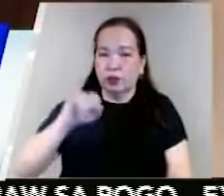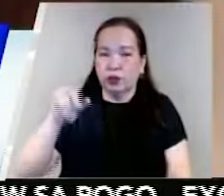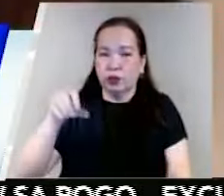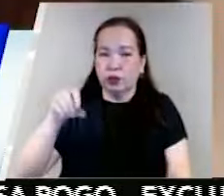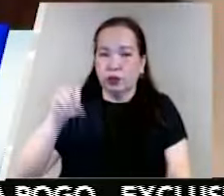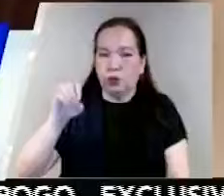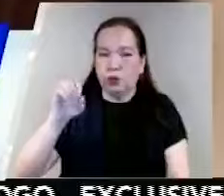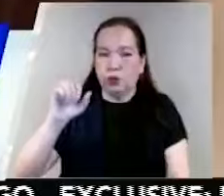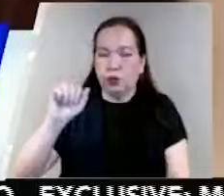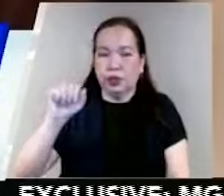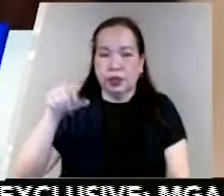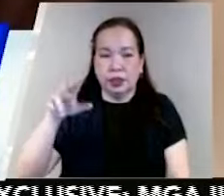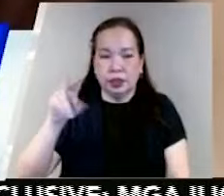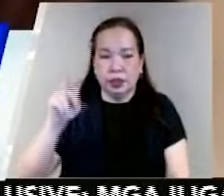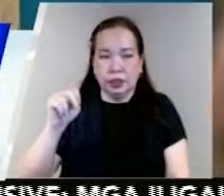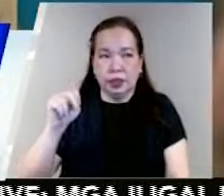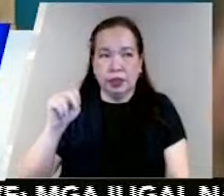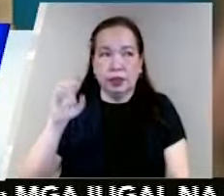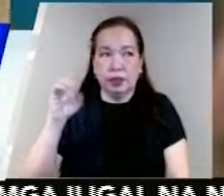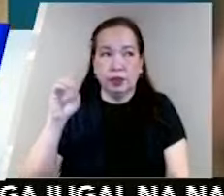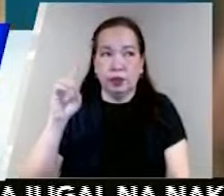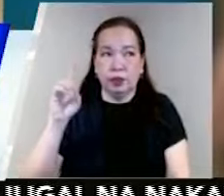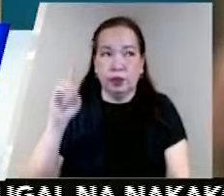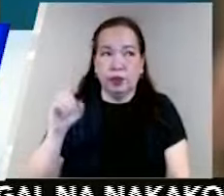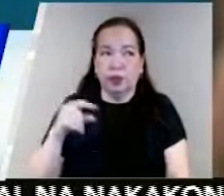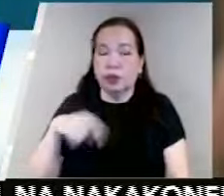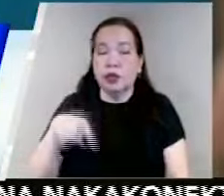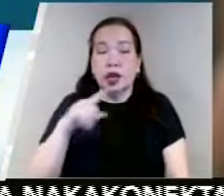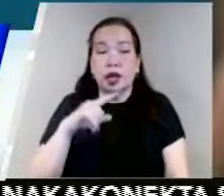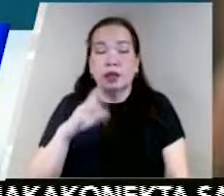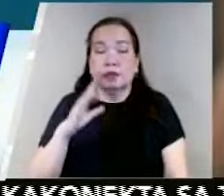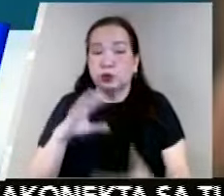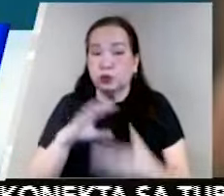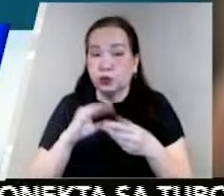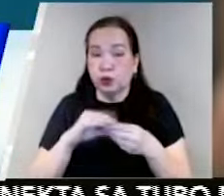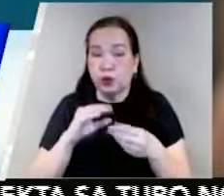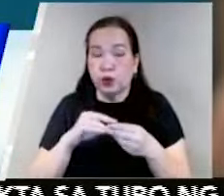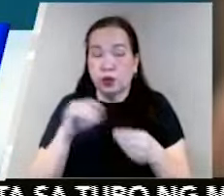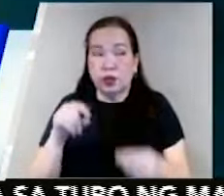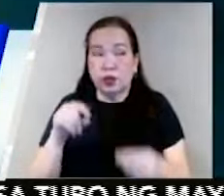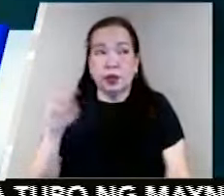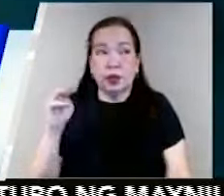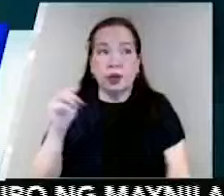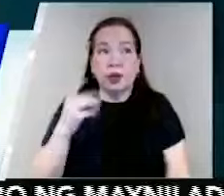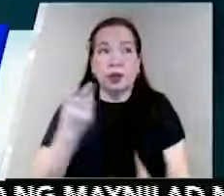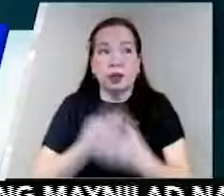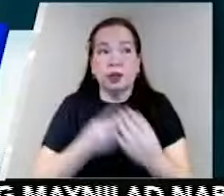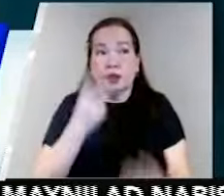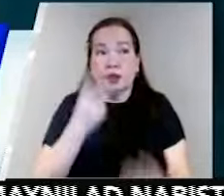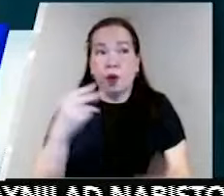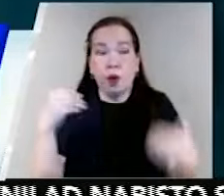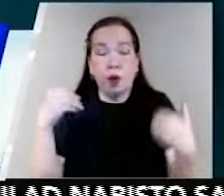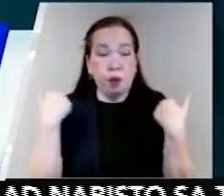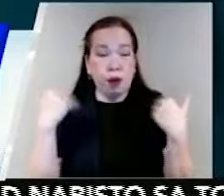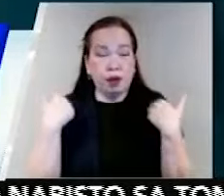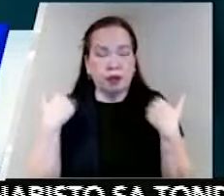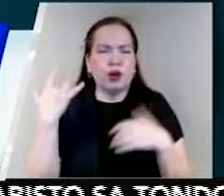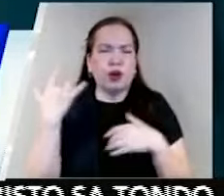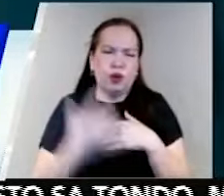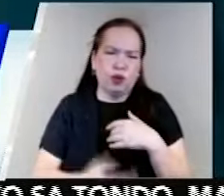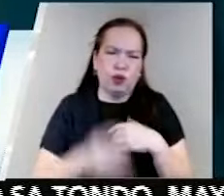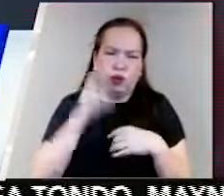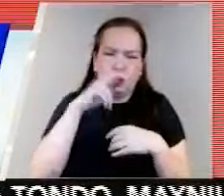sa pagbibidahang Magpakailanman episode na tungkol sa dalawang kabataang maagang nagkaroon